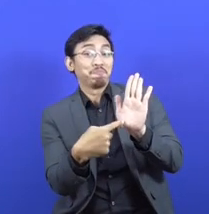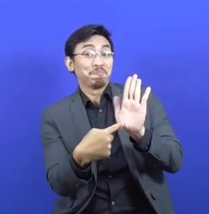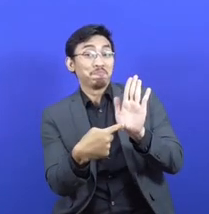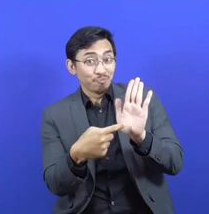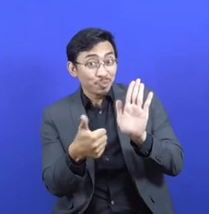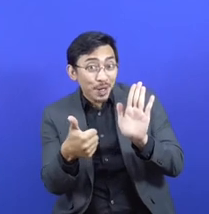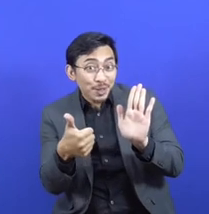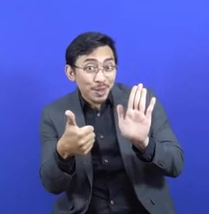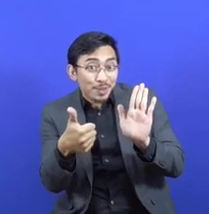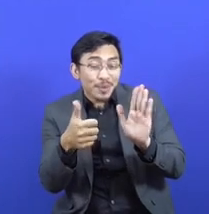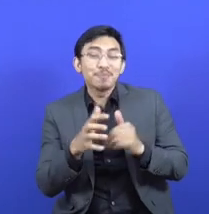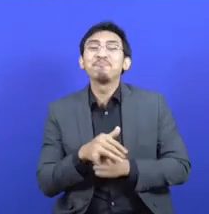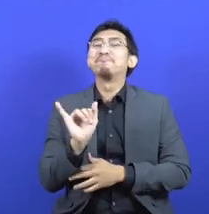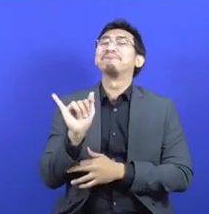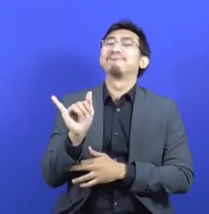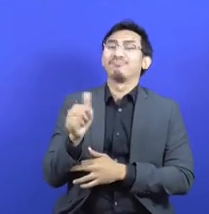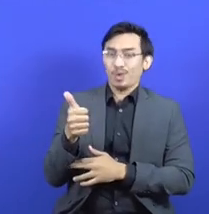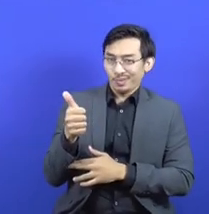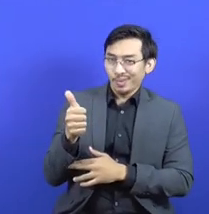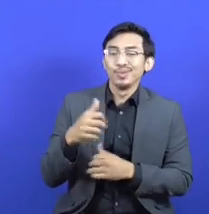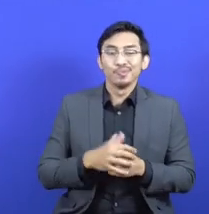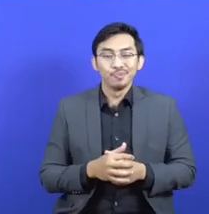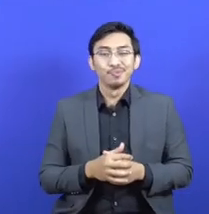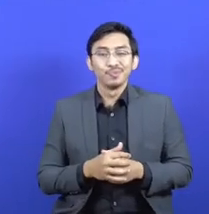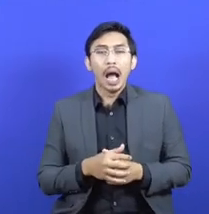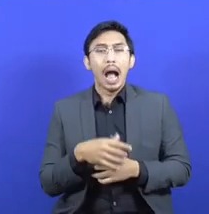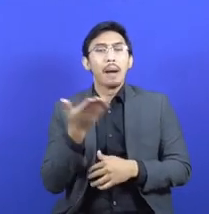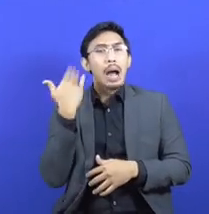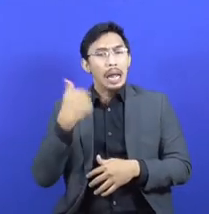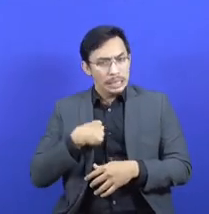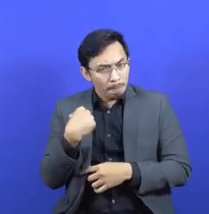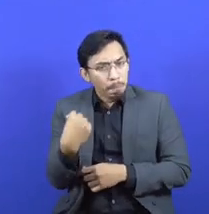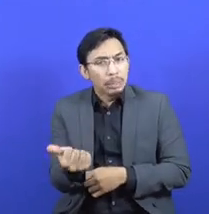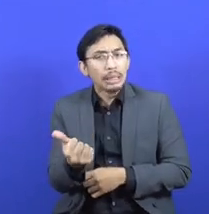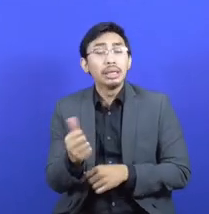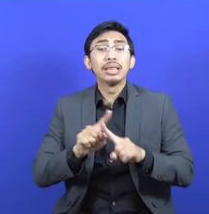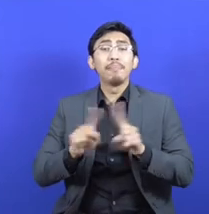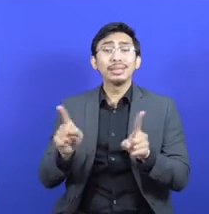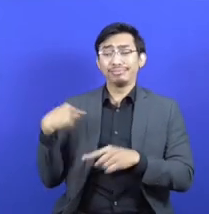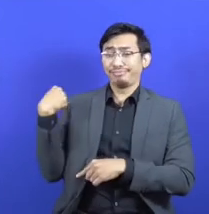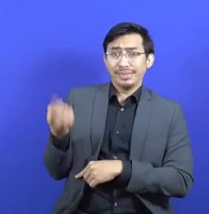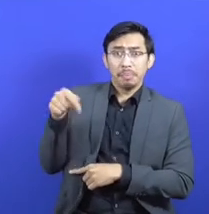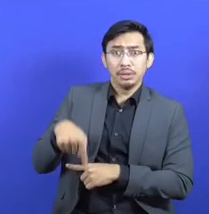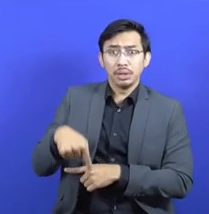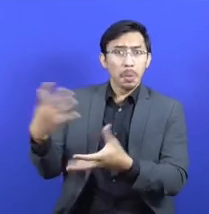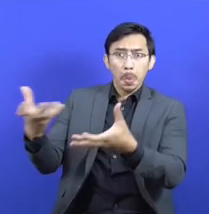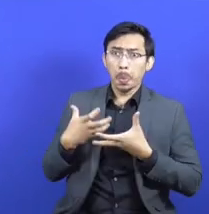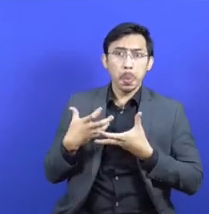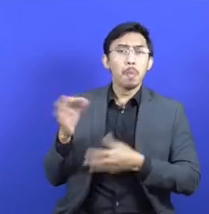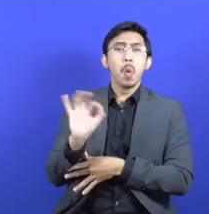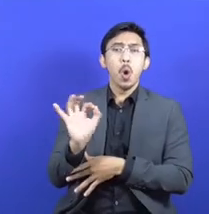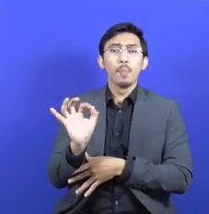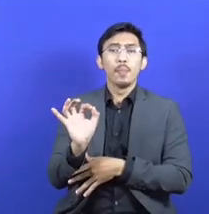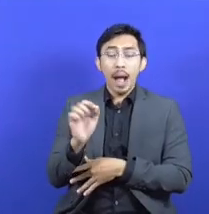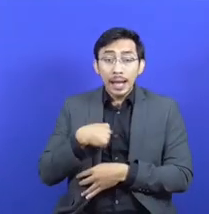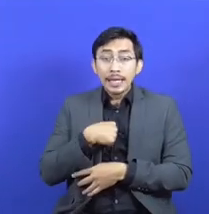nih. Sepatunya bagus kan? Iya bagus. Nah, kemarin tuh aku beli ini, tapi sampai sekarang tuh belum nyampe. Terus pas